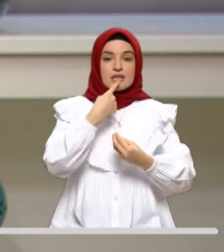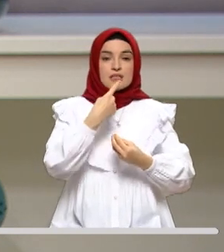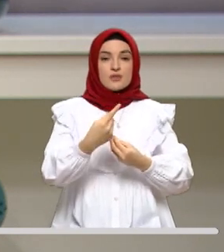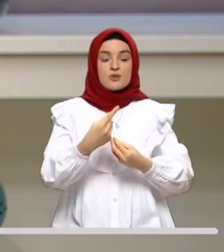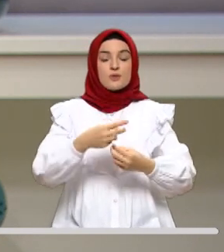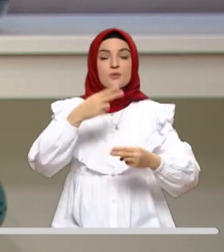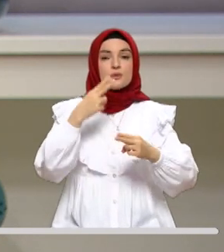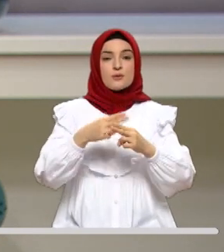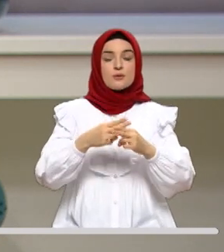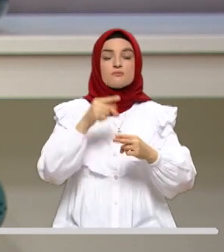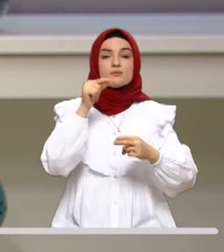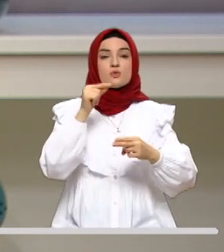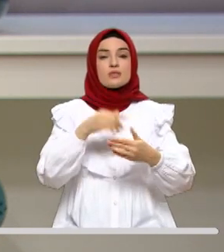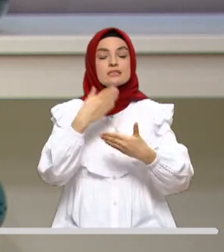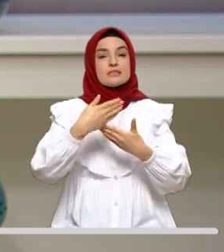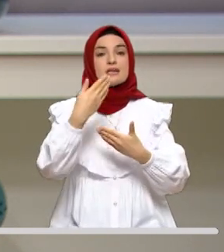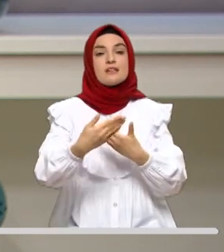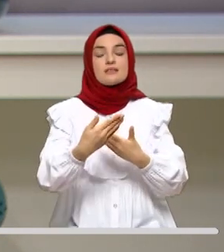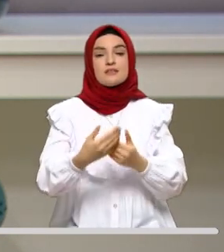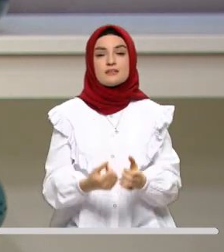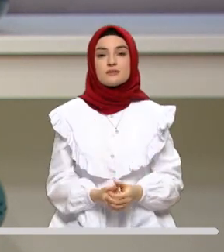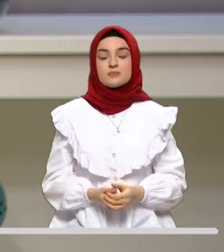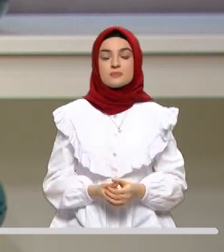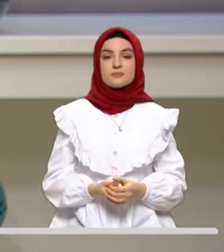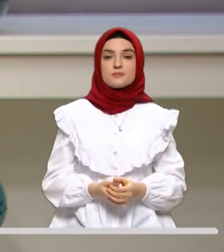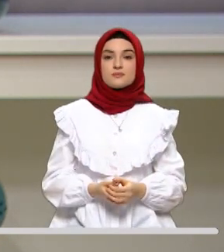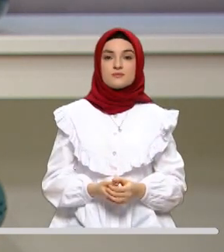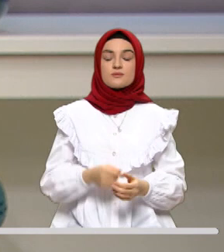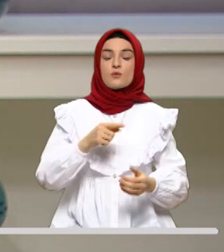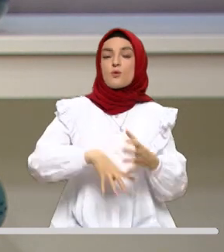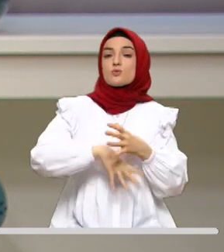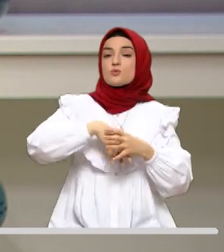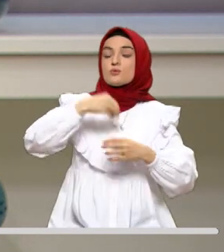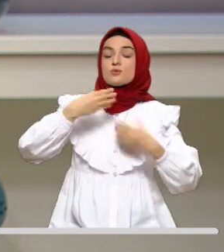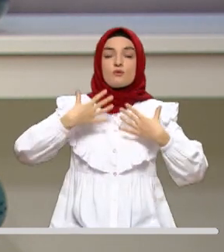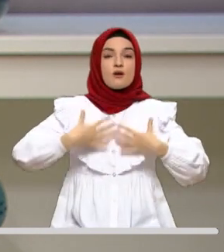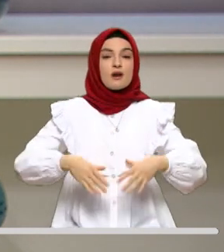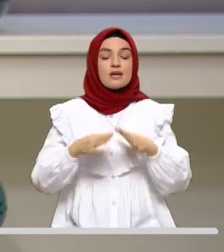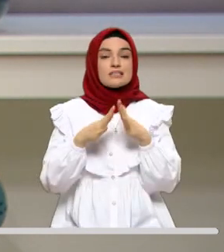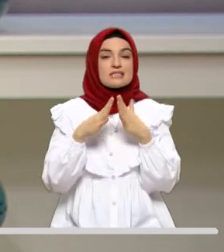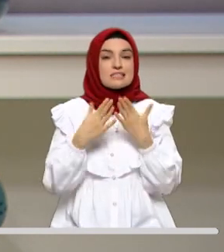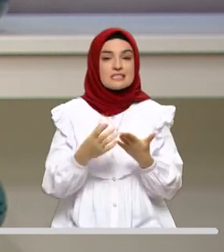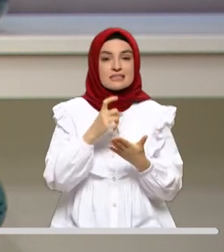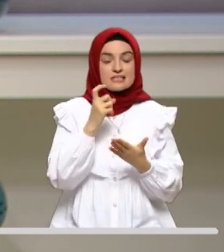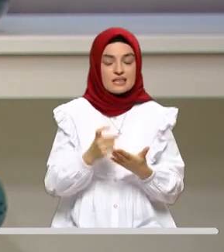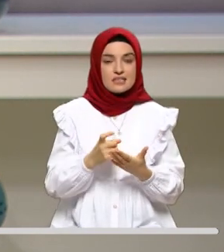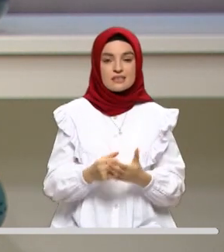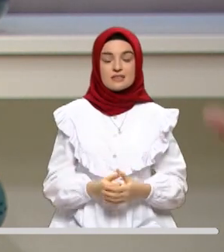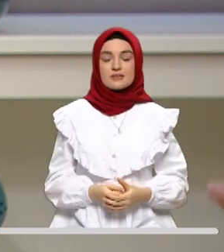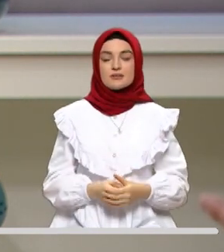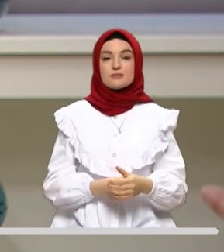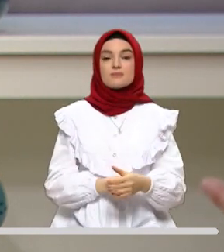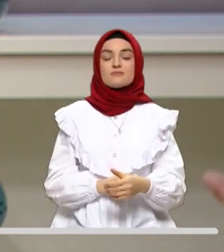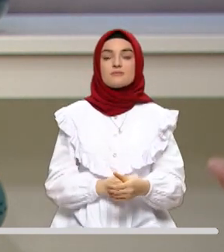ve hemen buraları ve daha detaylıca neydi, onun ruh hali neydi? Hangi ruh haliyle yazdı? Hangi ruh haliyle yazdı?